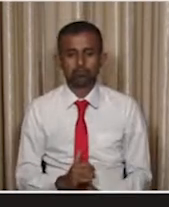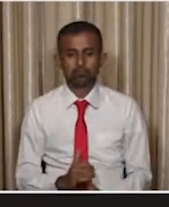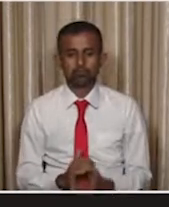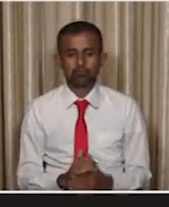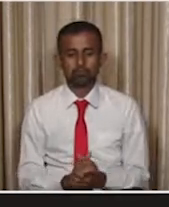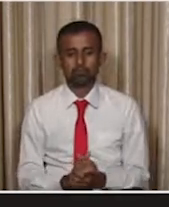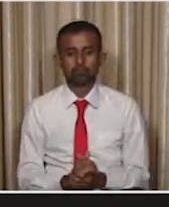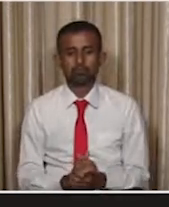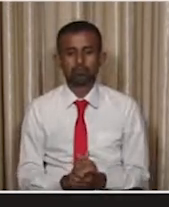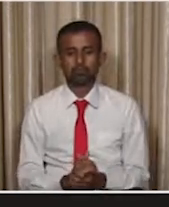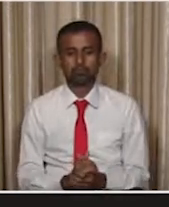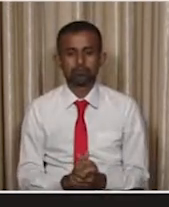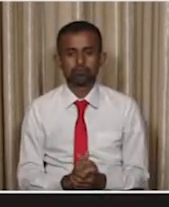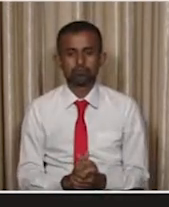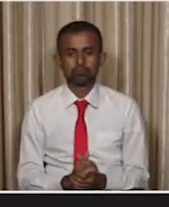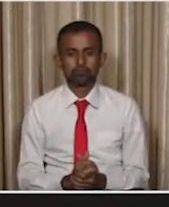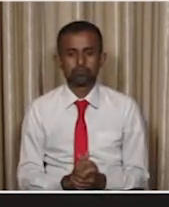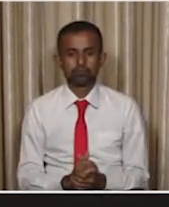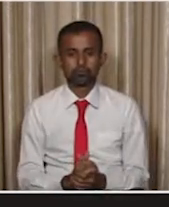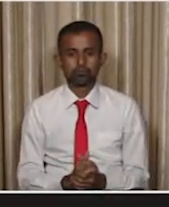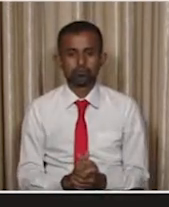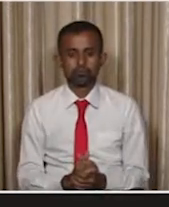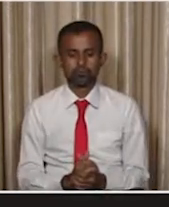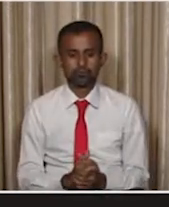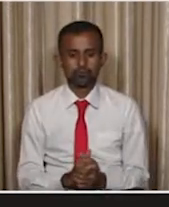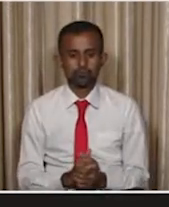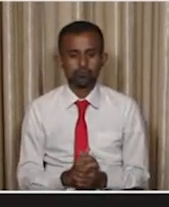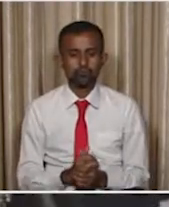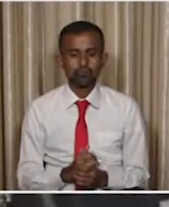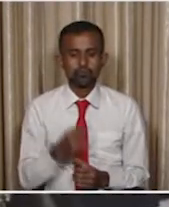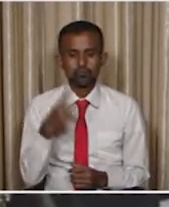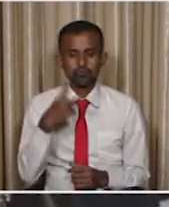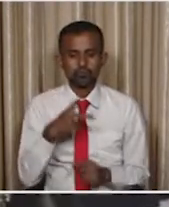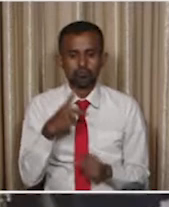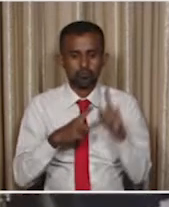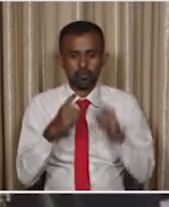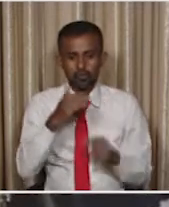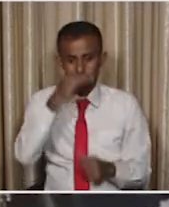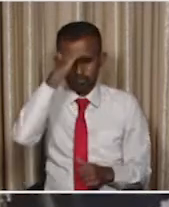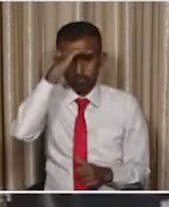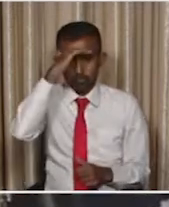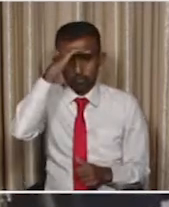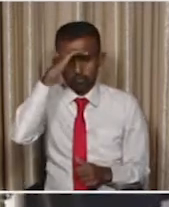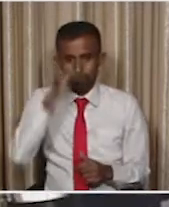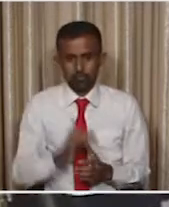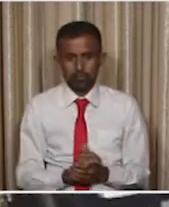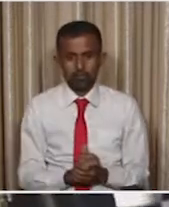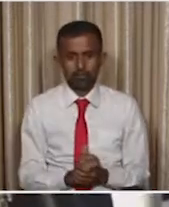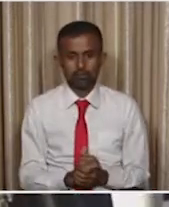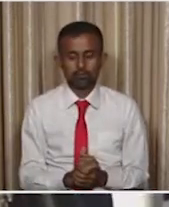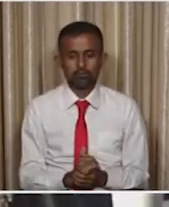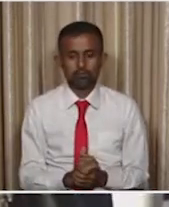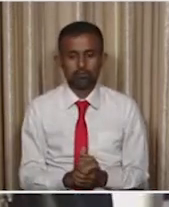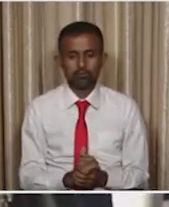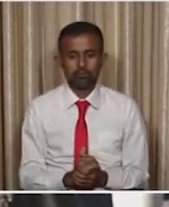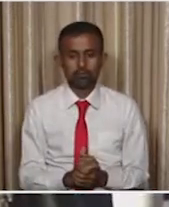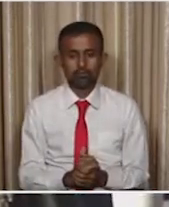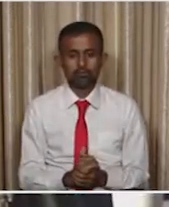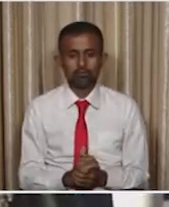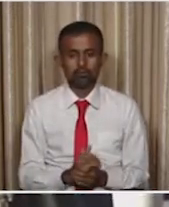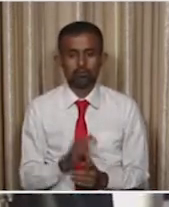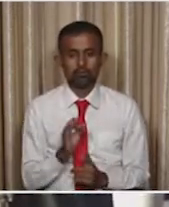அவைக்கு தலைமை தாங்குகின்ற பிரதி சபாநாயர் அவர்களே ஜனாதிபதி தேர்தல்